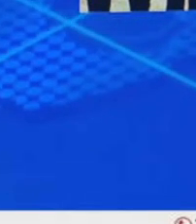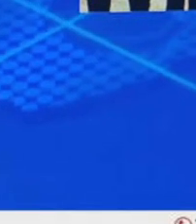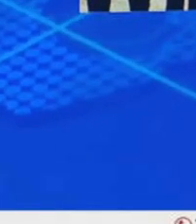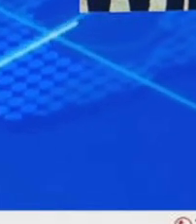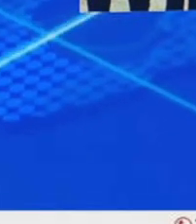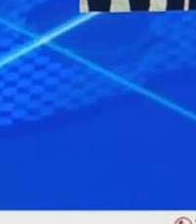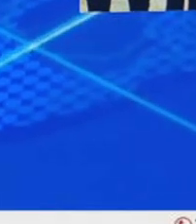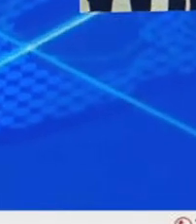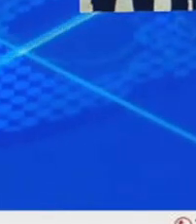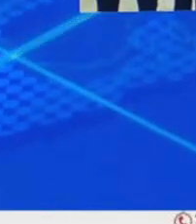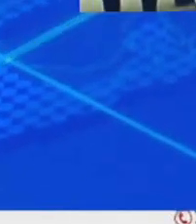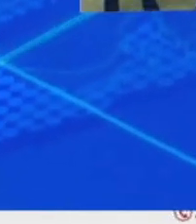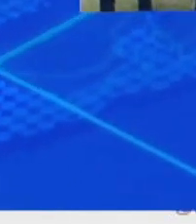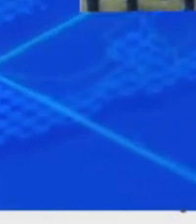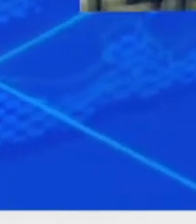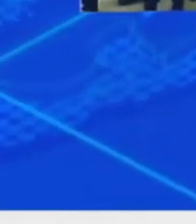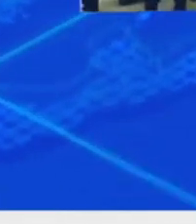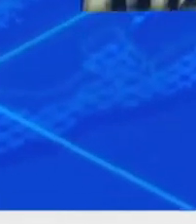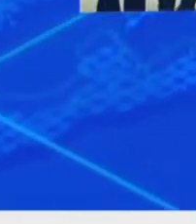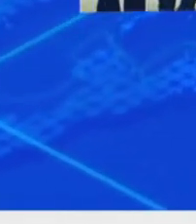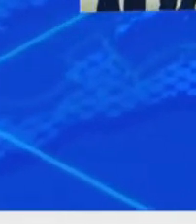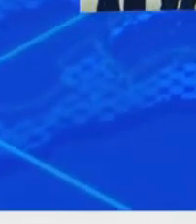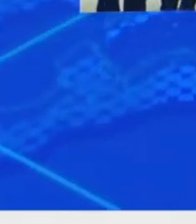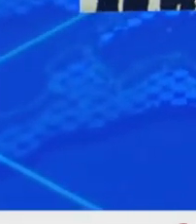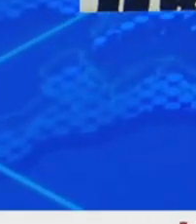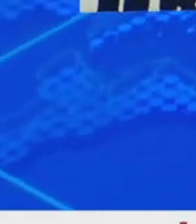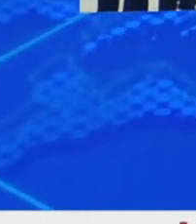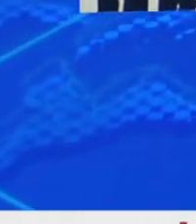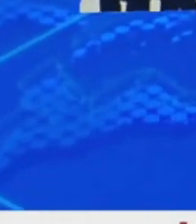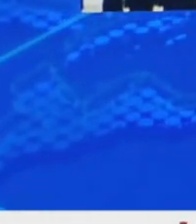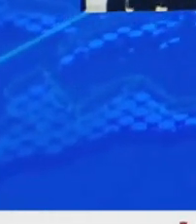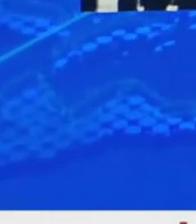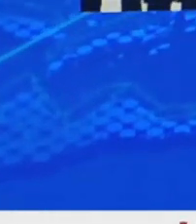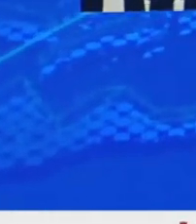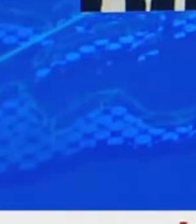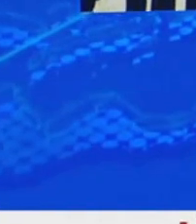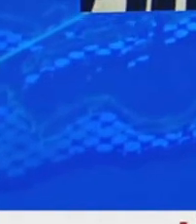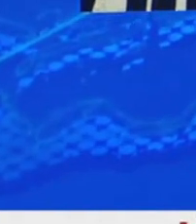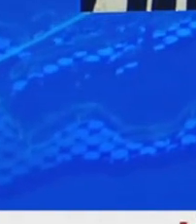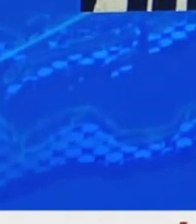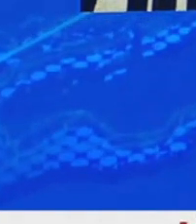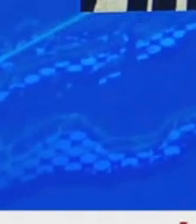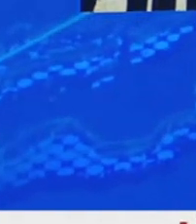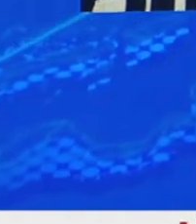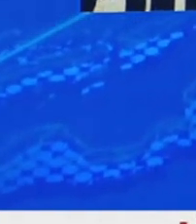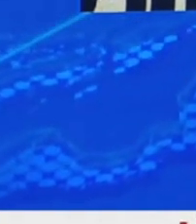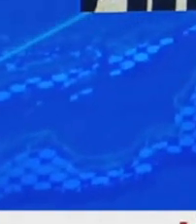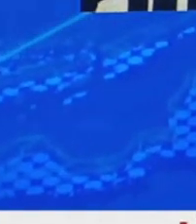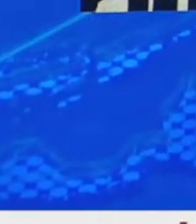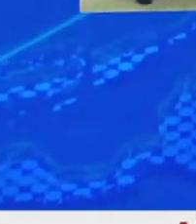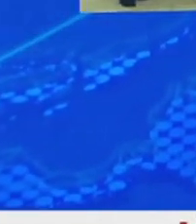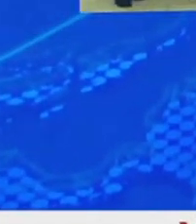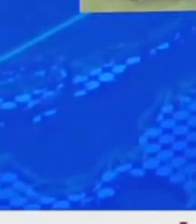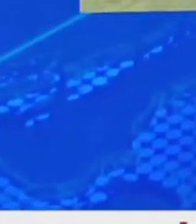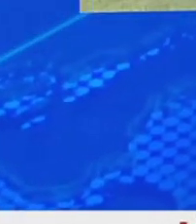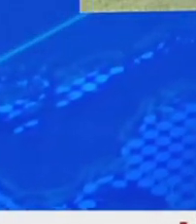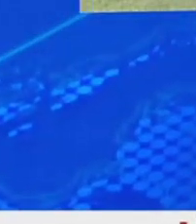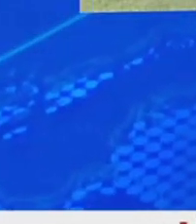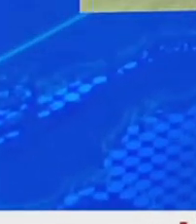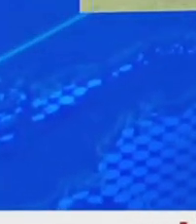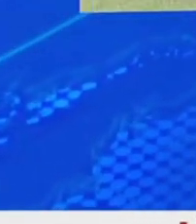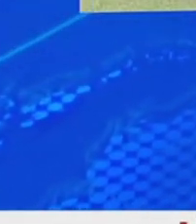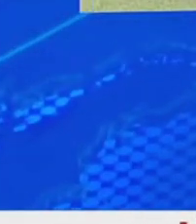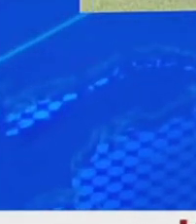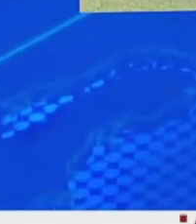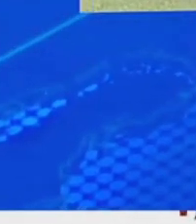Үйлдвэрчний эвлэлийн холбооноос нүүрсний хулгайн асуудлыг хараат бус өөрсдийн болон олон улсын экспертүүдээр шалгуулж хатуу тэмцгээ илэрхийллээ. Сүүлийн 10